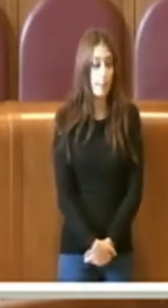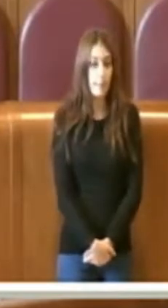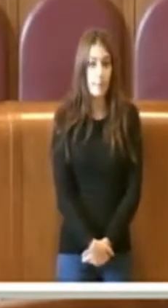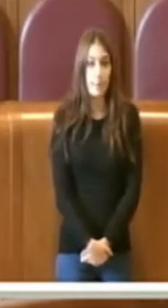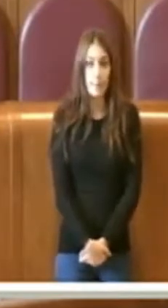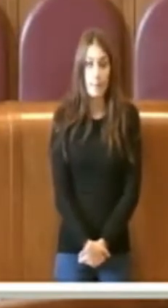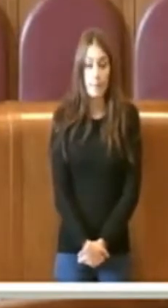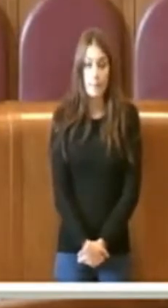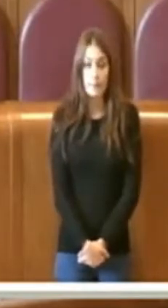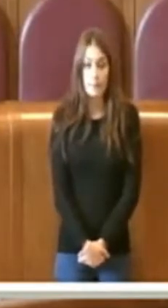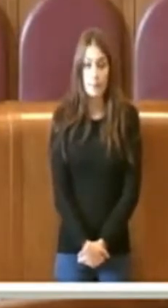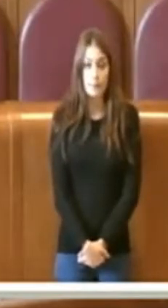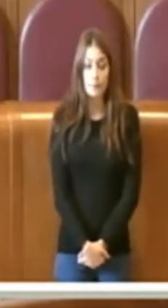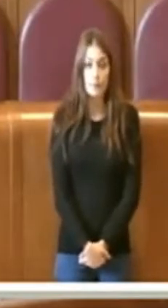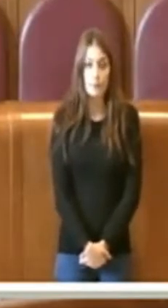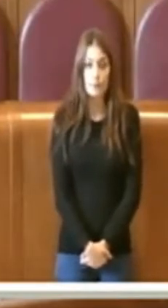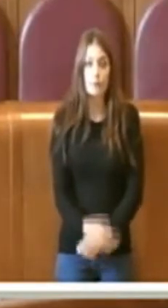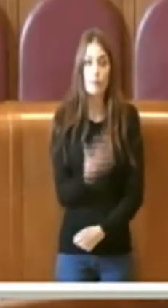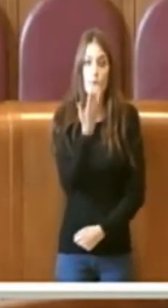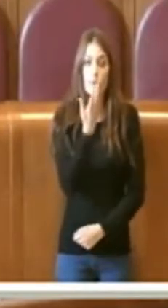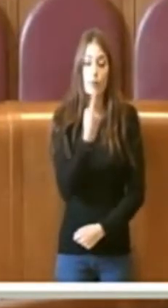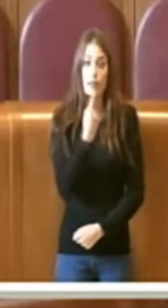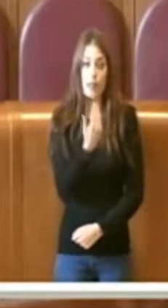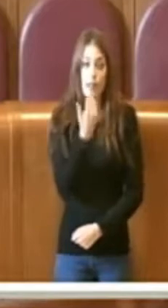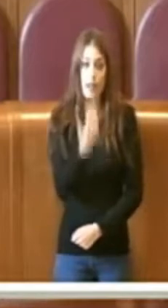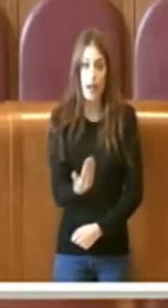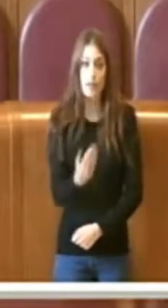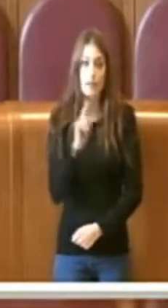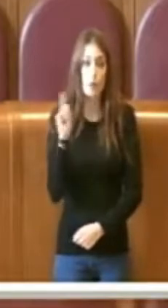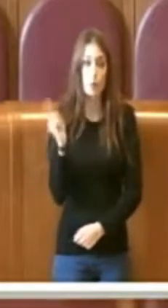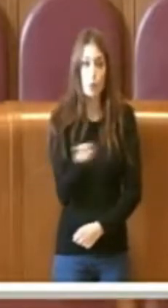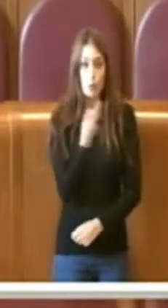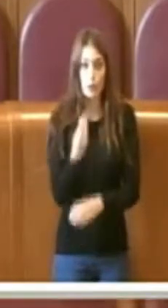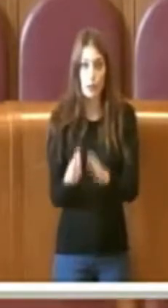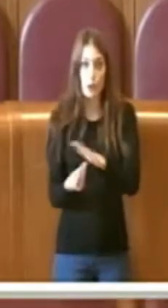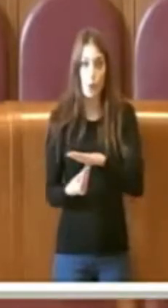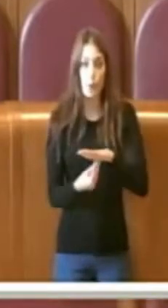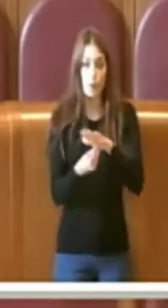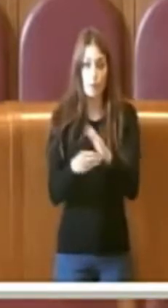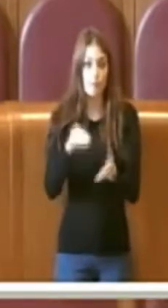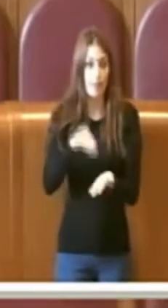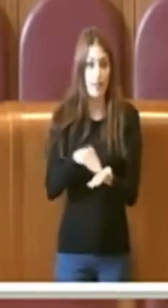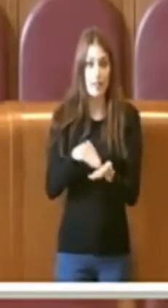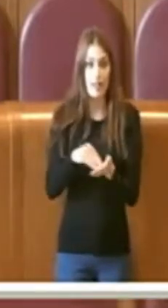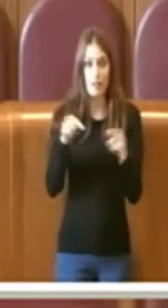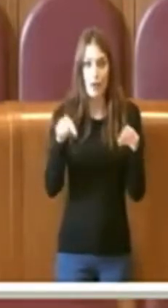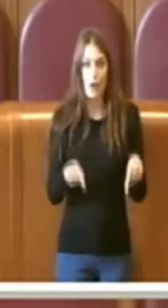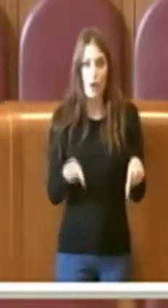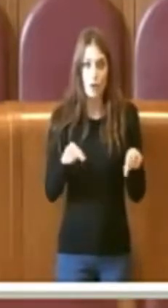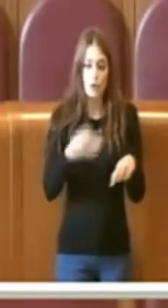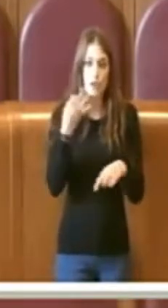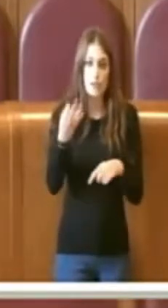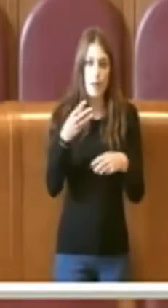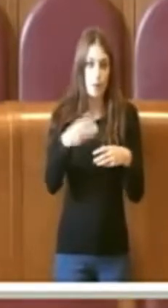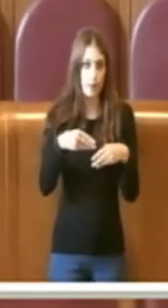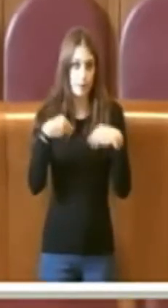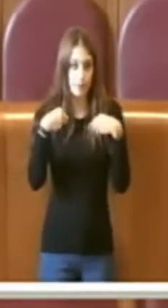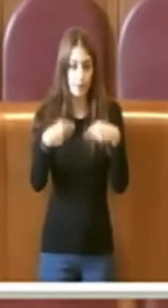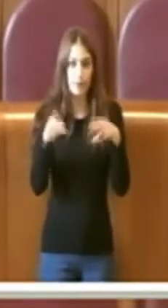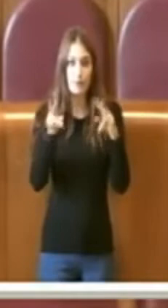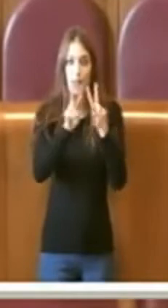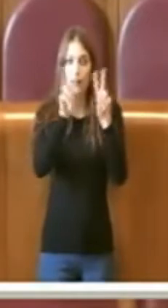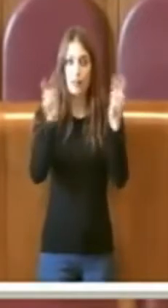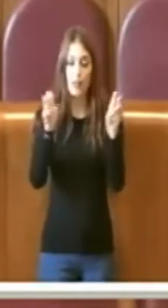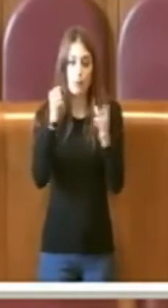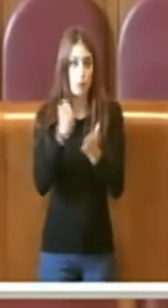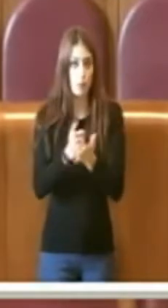Intanto ringrazio tutti quanti gli operatori di essere qui oggi, sempre partecipi insomma, su un tema